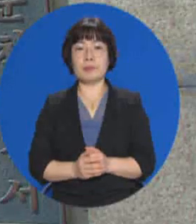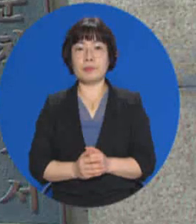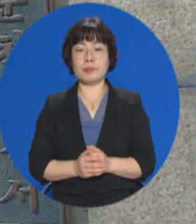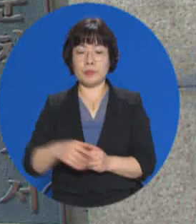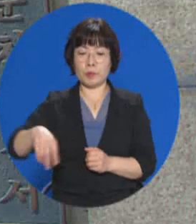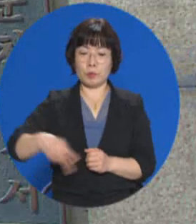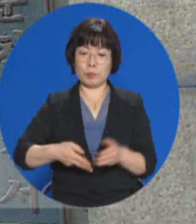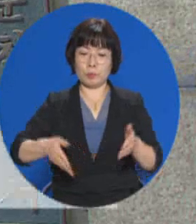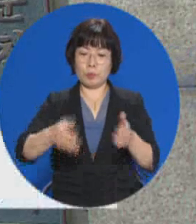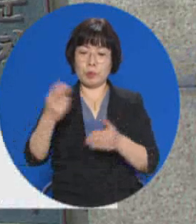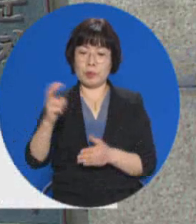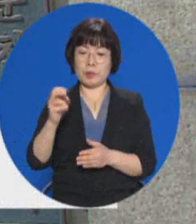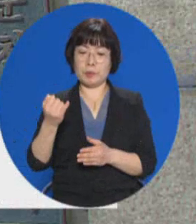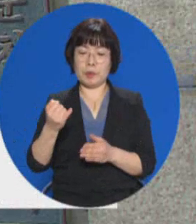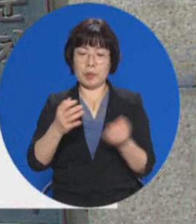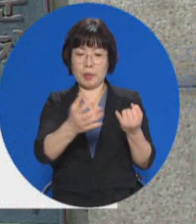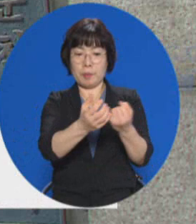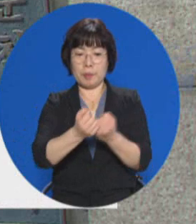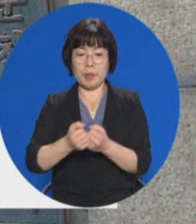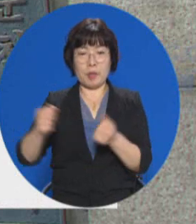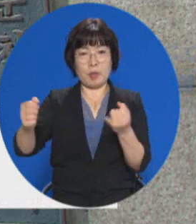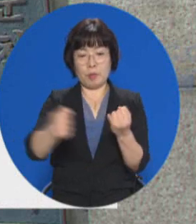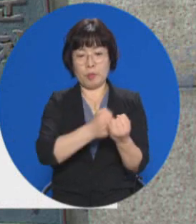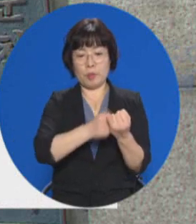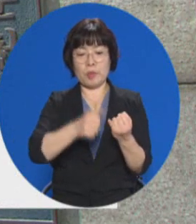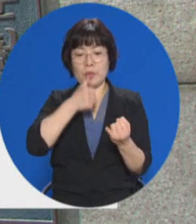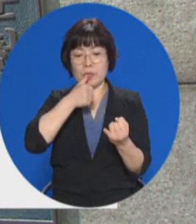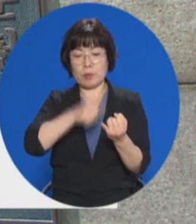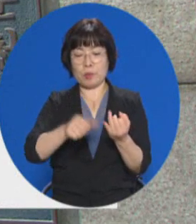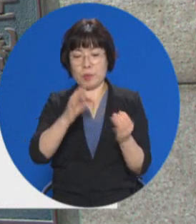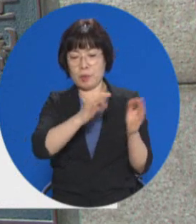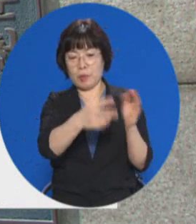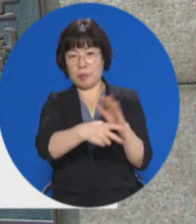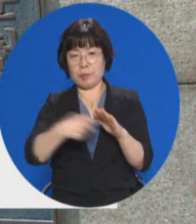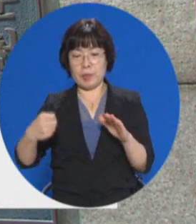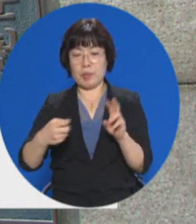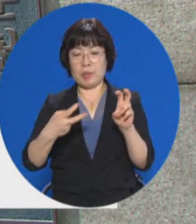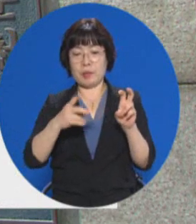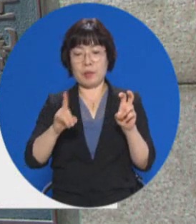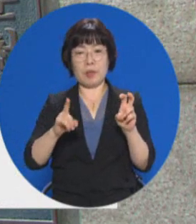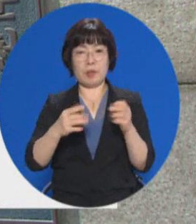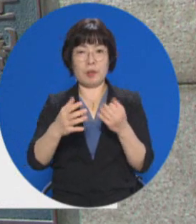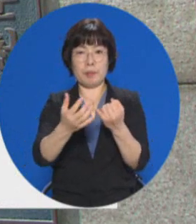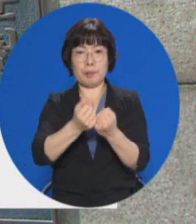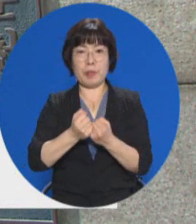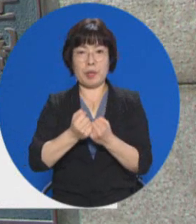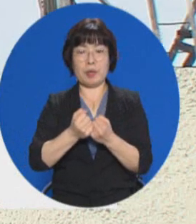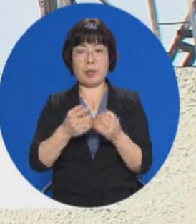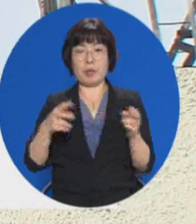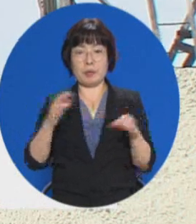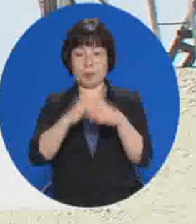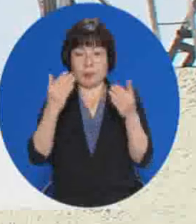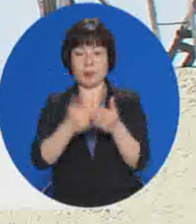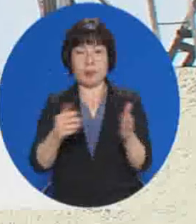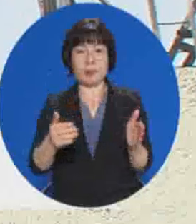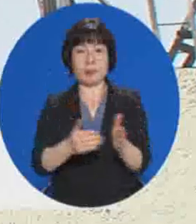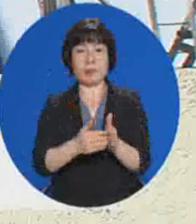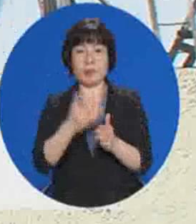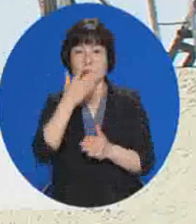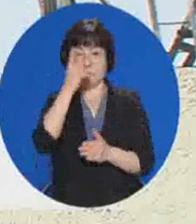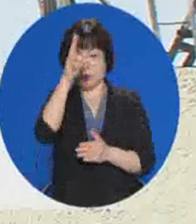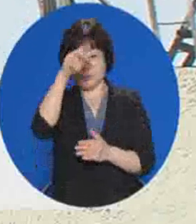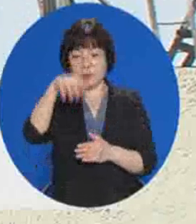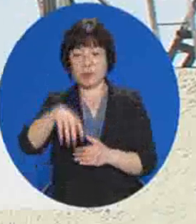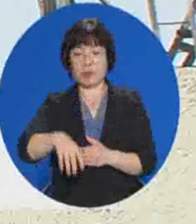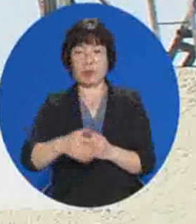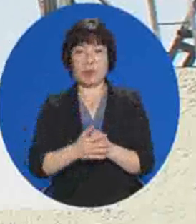길을 가던 20대 여성을 납치 폭행하고 금품을 빼앗은 20대 남성 2명이 경찰에 붙잡혔습니다.